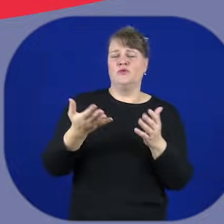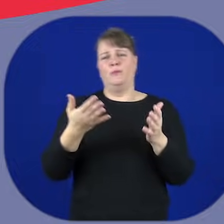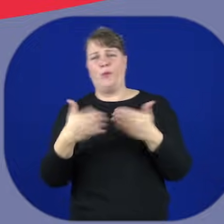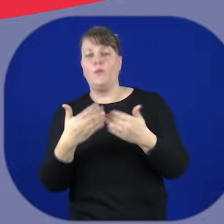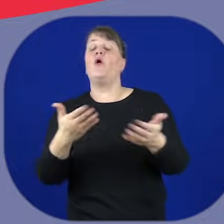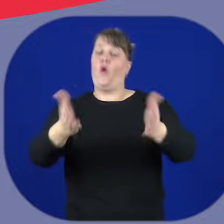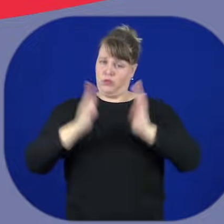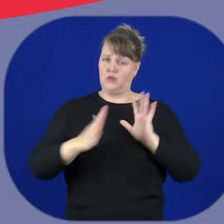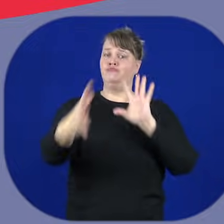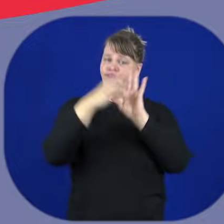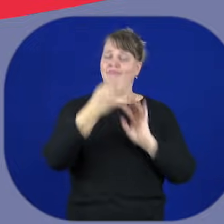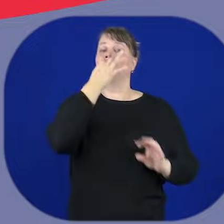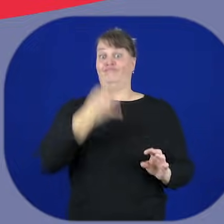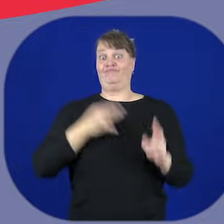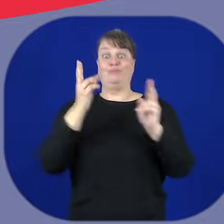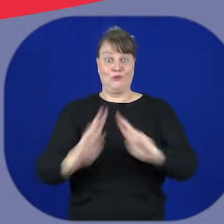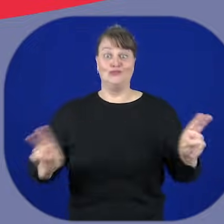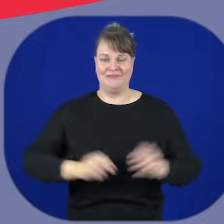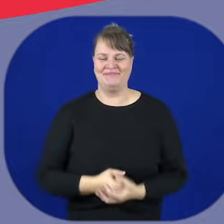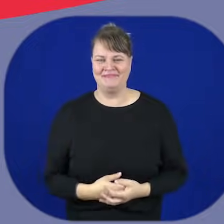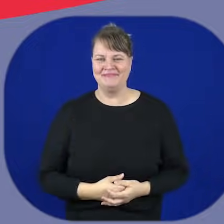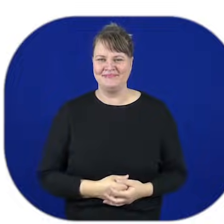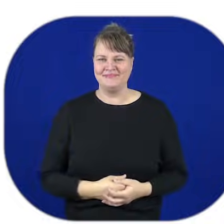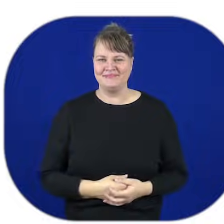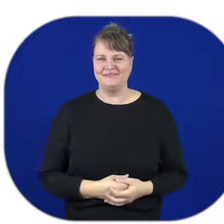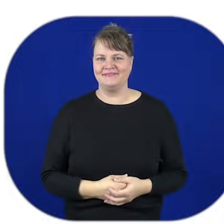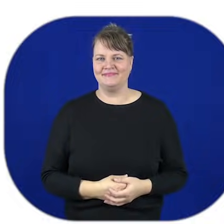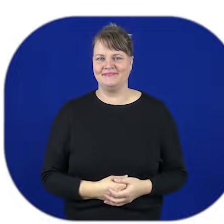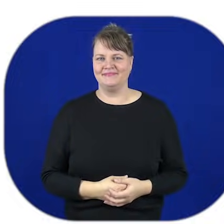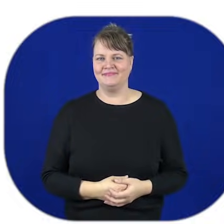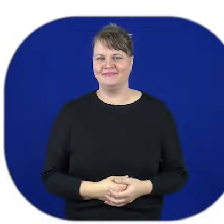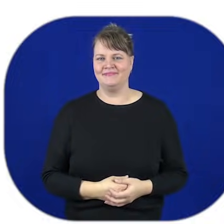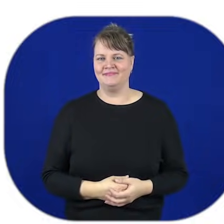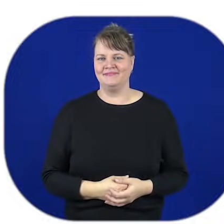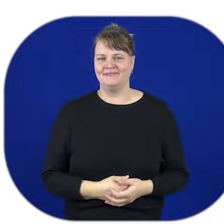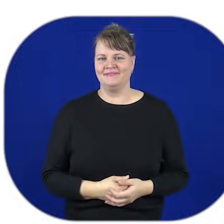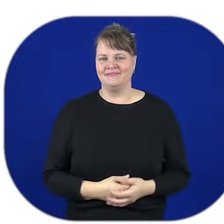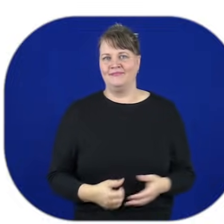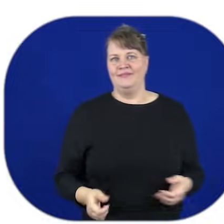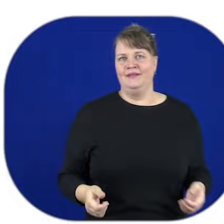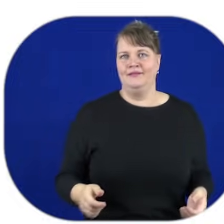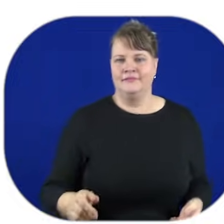.cz a bude-li třeba, klidně nás kontaktujte. Bezpečně. Online. Raz dva.